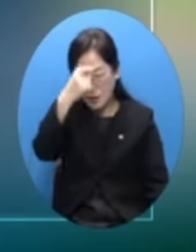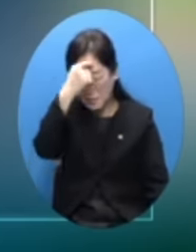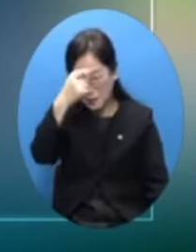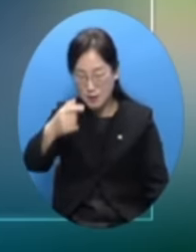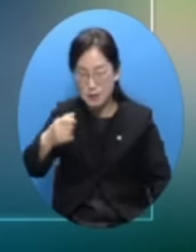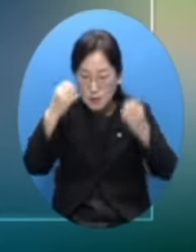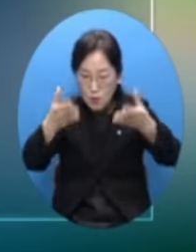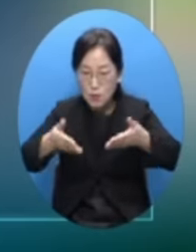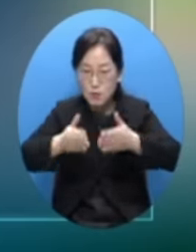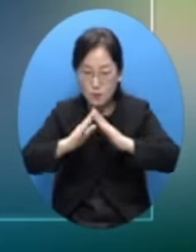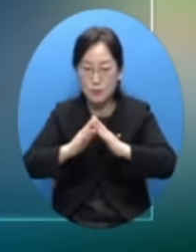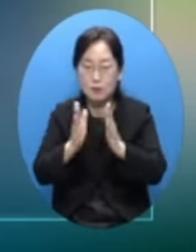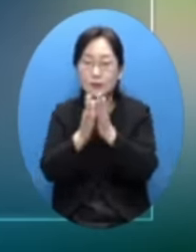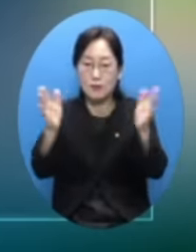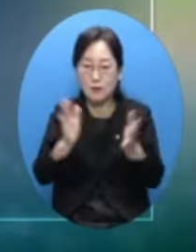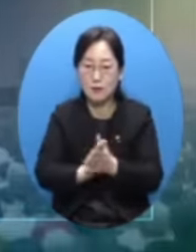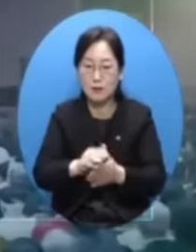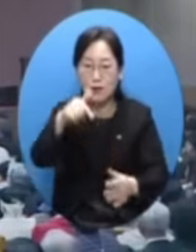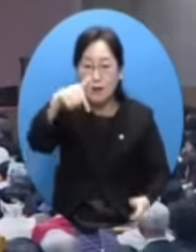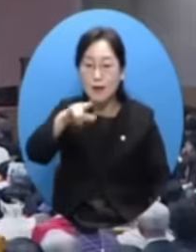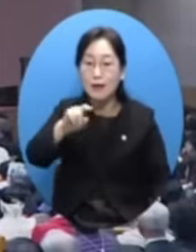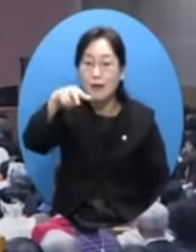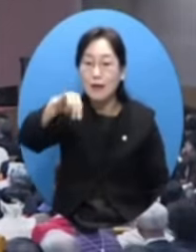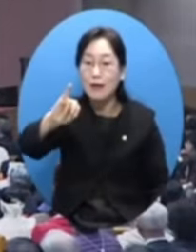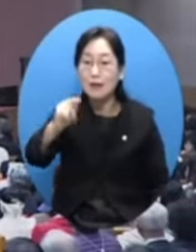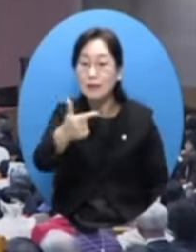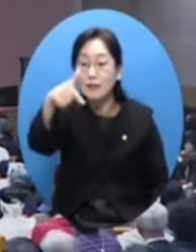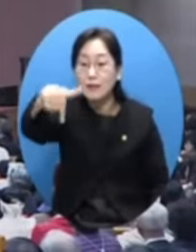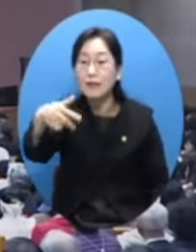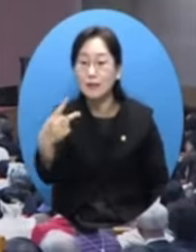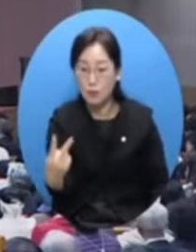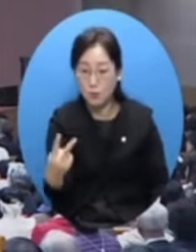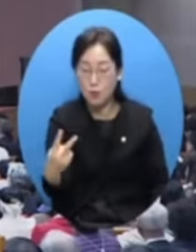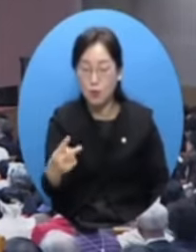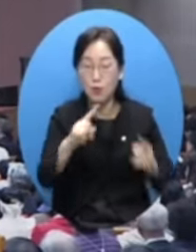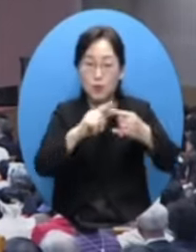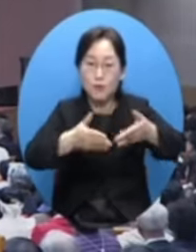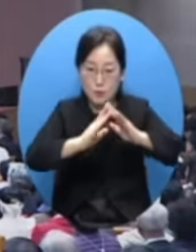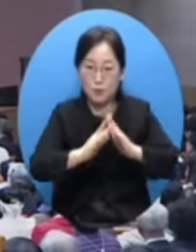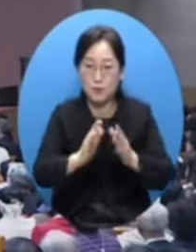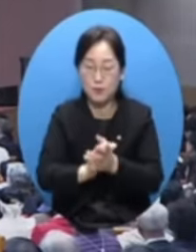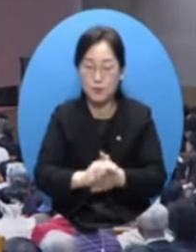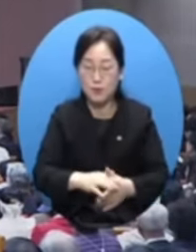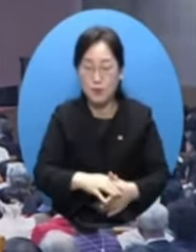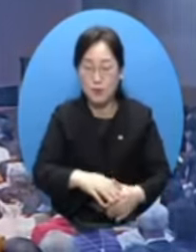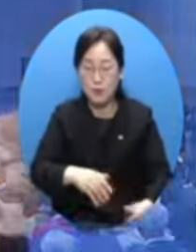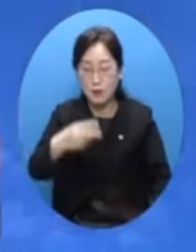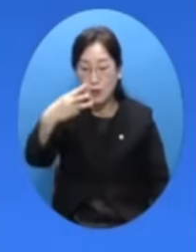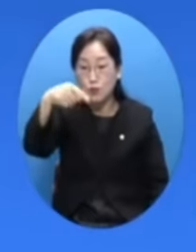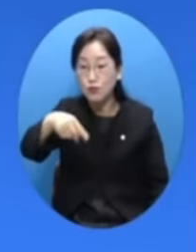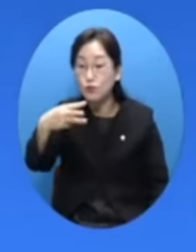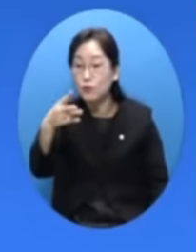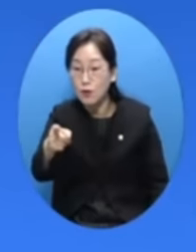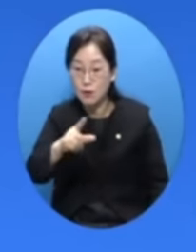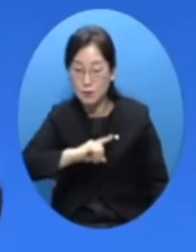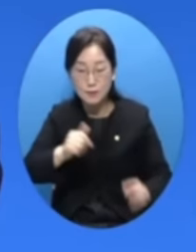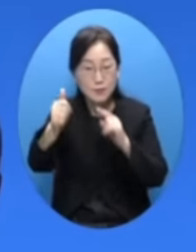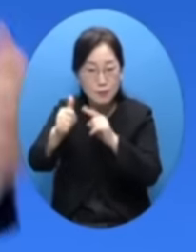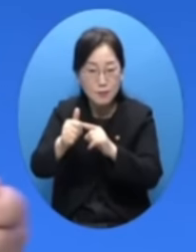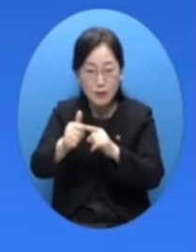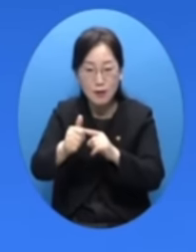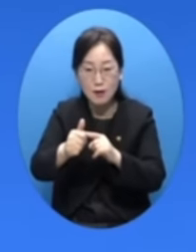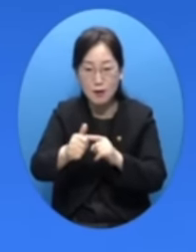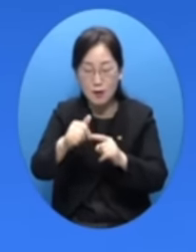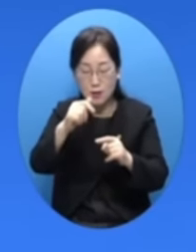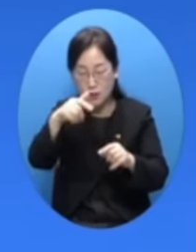우리가 그 개신교의 전통 따라 세워진 교단입니다. 그래서 마르틴 루터가 종교개혁 이후로 루터교가 생겨나고